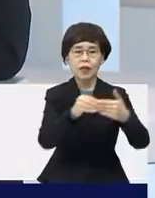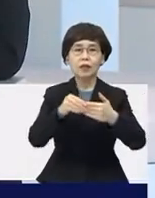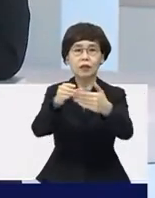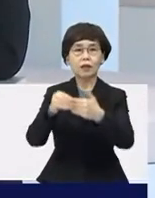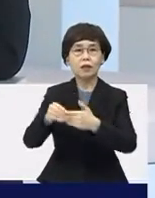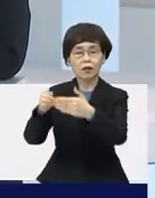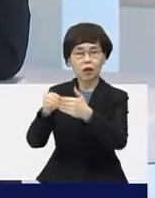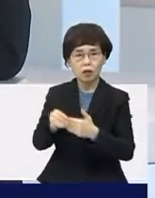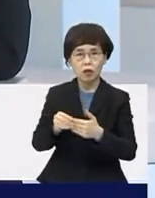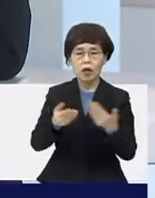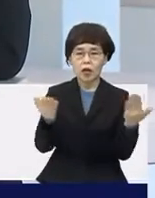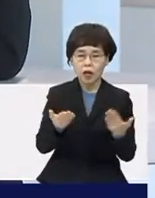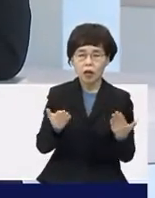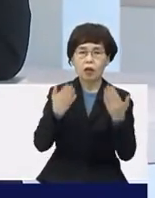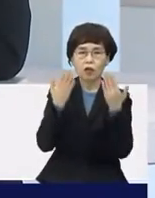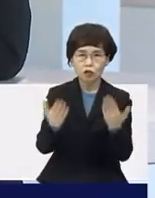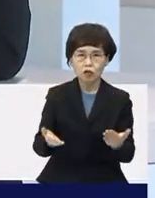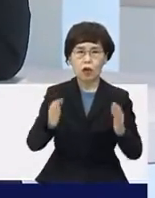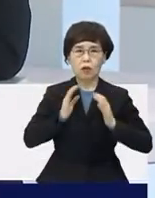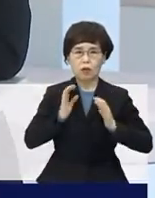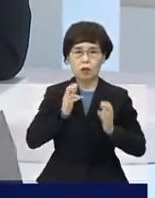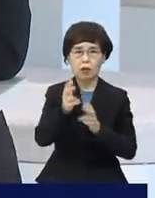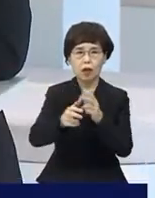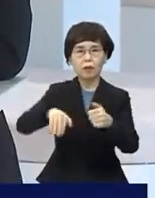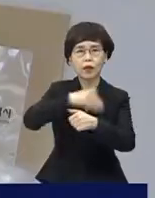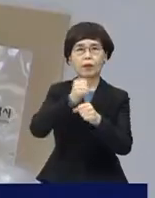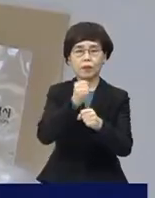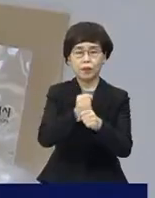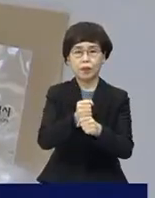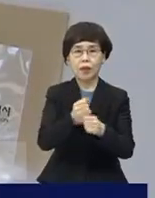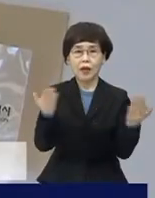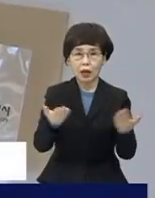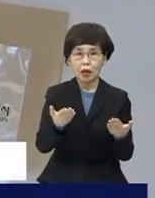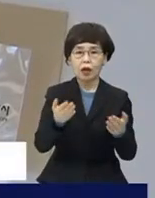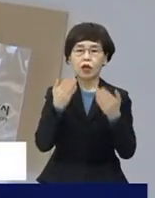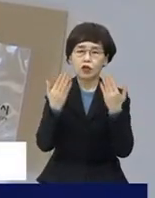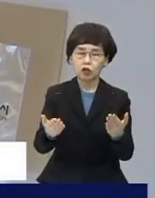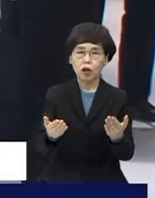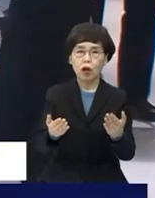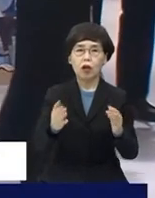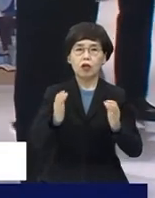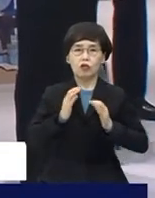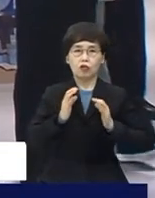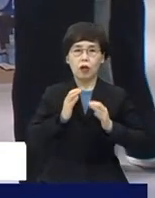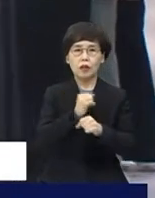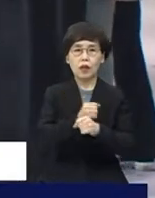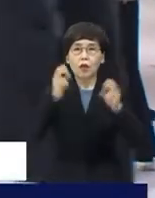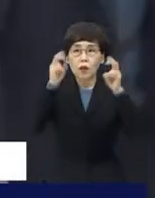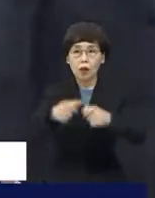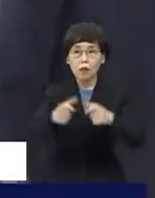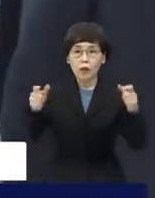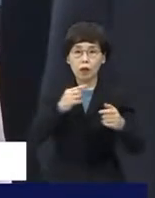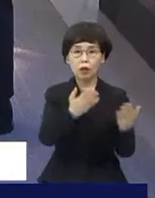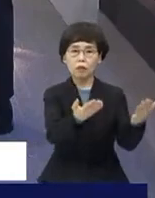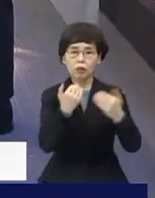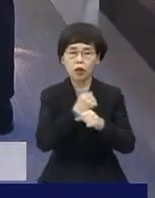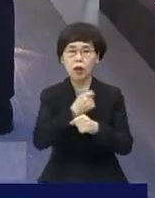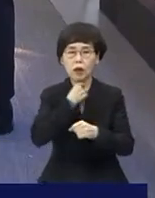더 워케이션에 대한 산업 체계를 구축하는 데. 워케이션을 시행하는 기업이 늘어나면서 이를 유치하려는 지자체